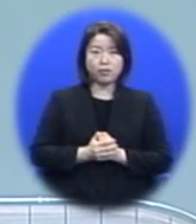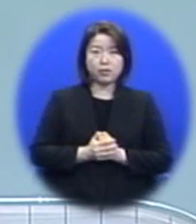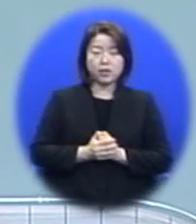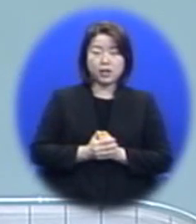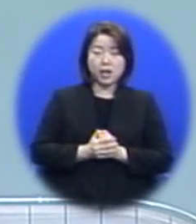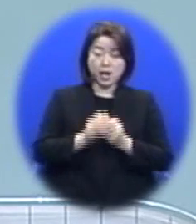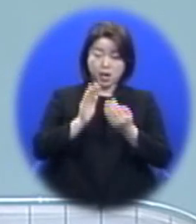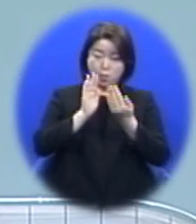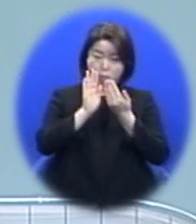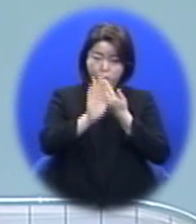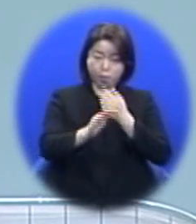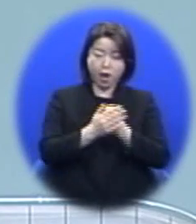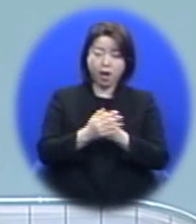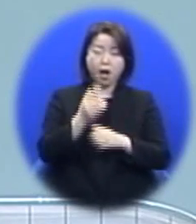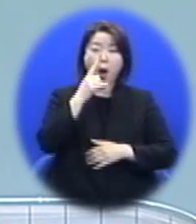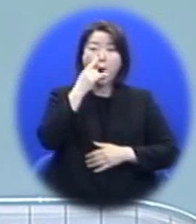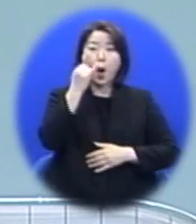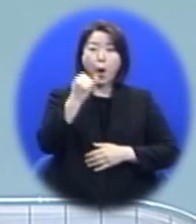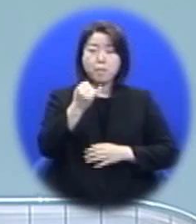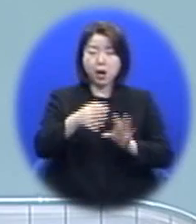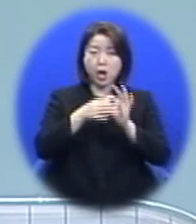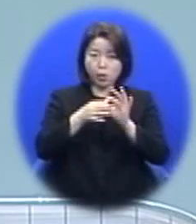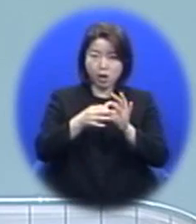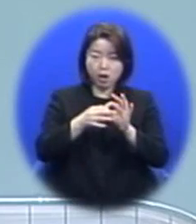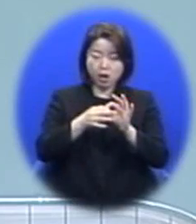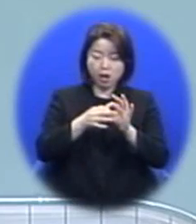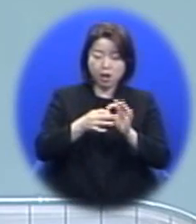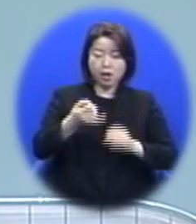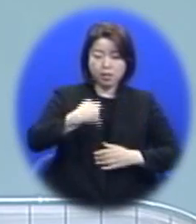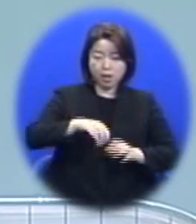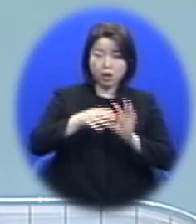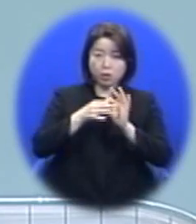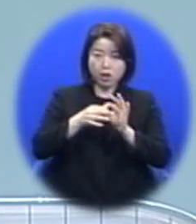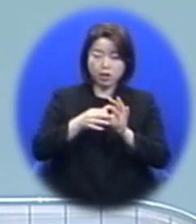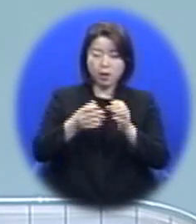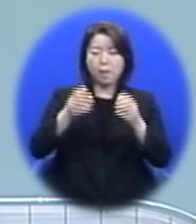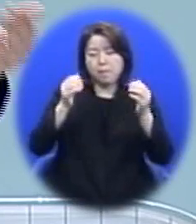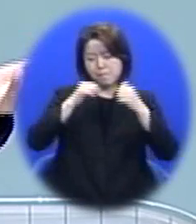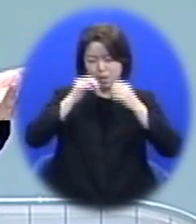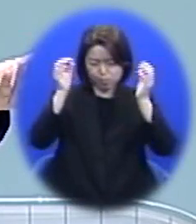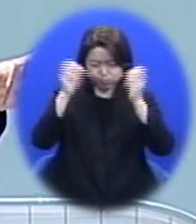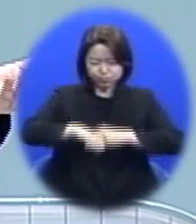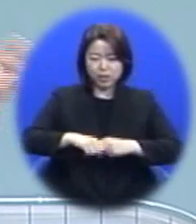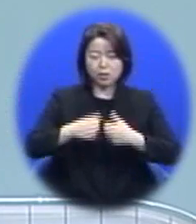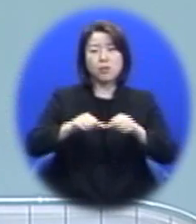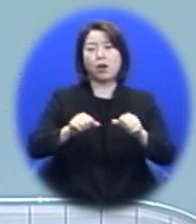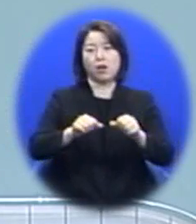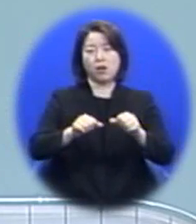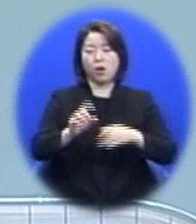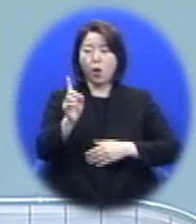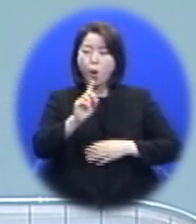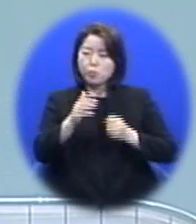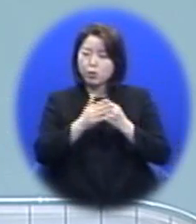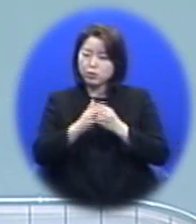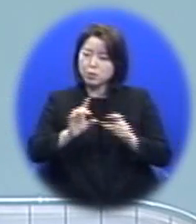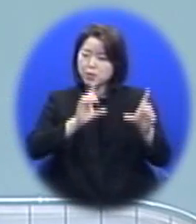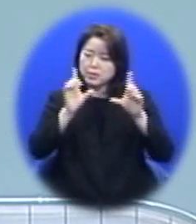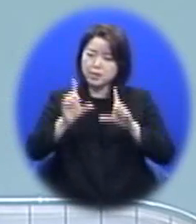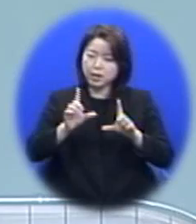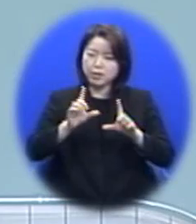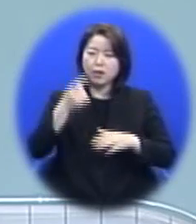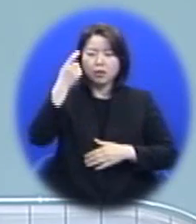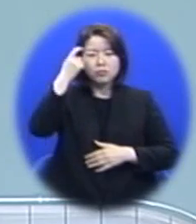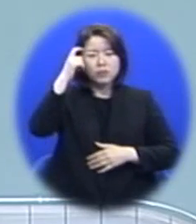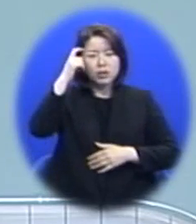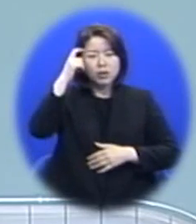나중에는 엄마와의 관계도 딸과의 관계도 망가지고 도대체 무엇 때문에 살았나 싶은 생각이 드는